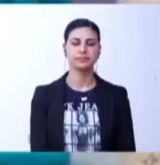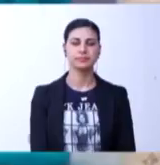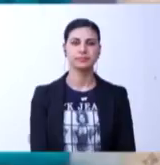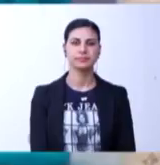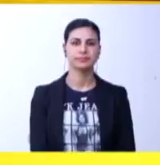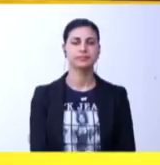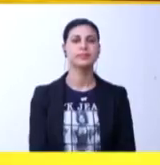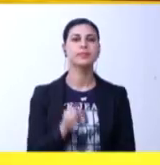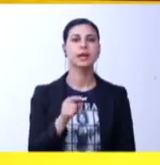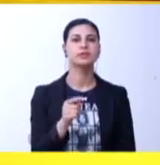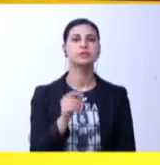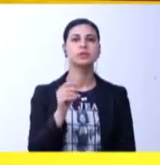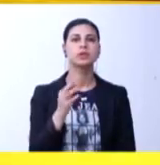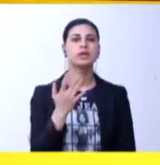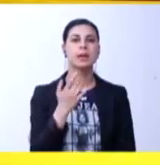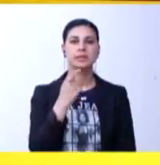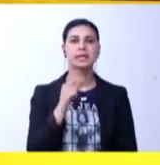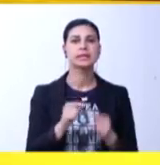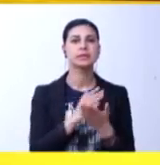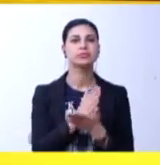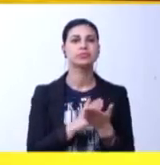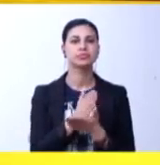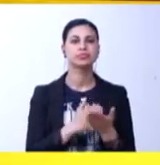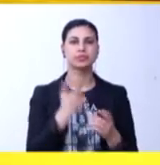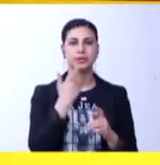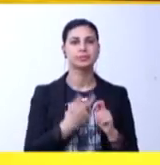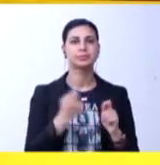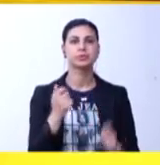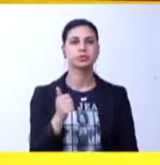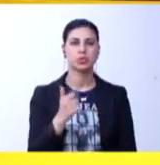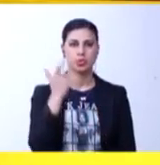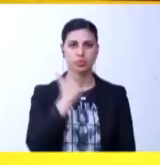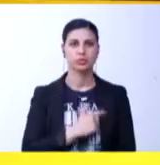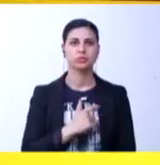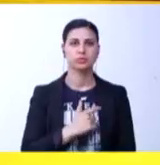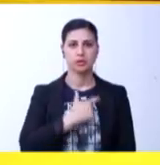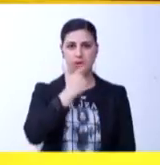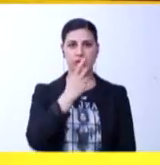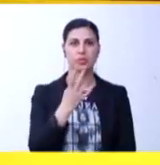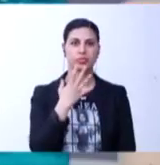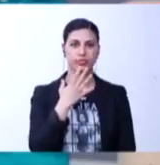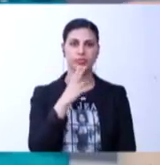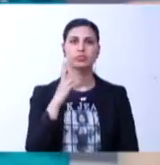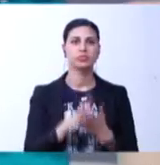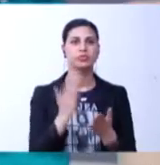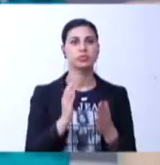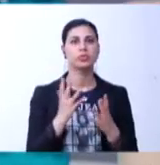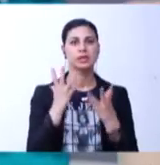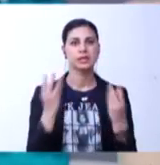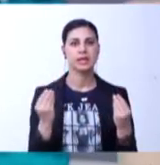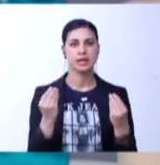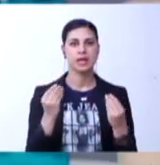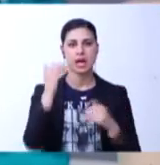იტარებს პაციენტი. ეს რამდენი ხანი გრძელდება? რამდენი ხანი ატარებს ზრდასრული ადამიანი? სანამ შედეგს არ მიაღწევს? და დღედა გამე